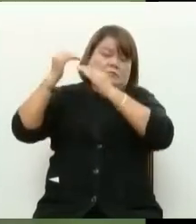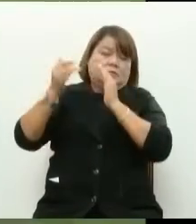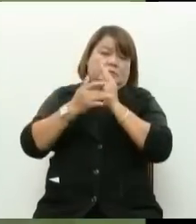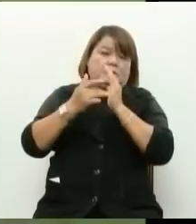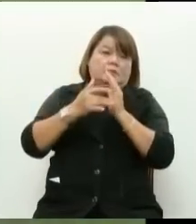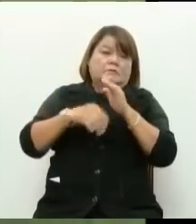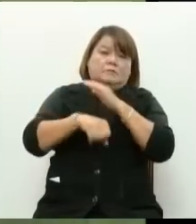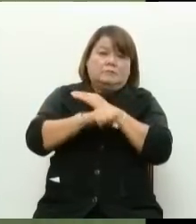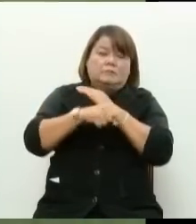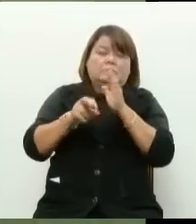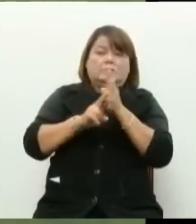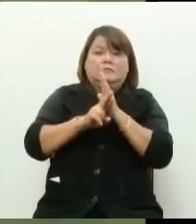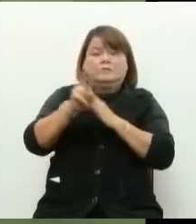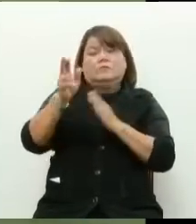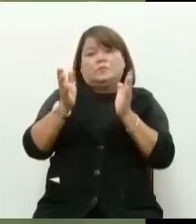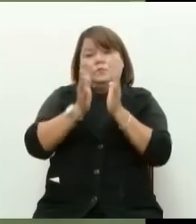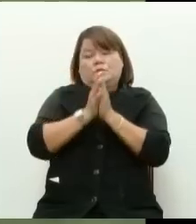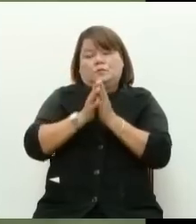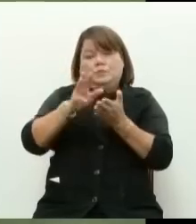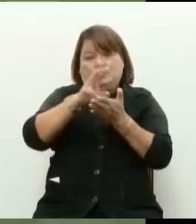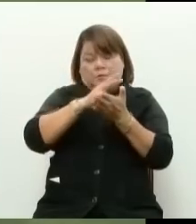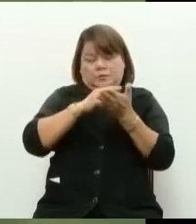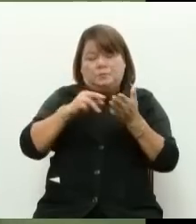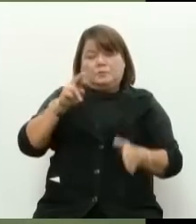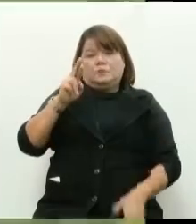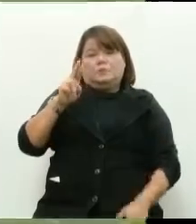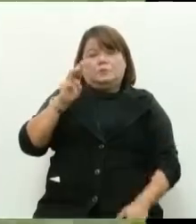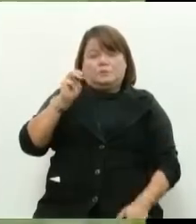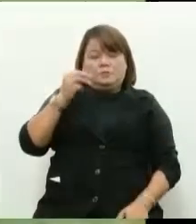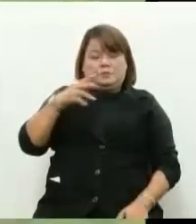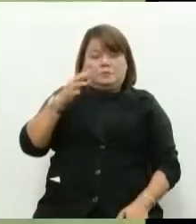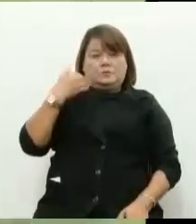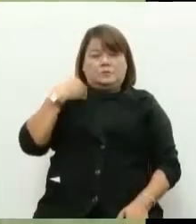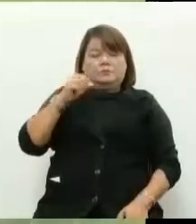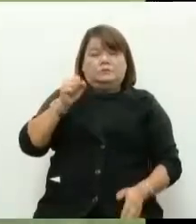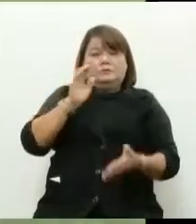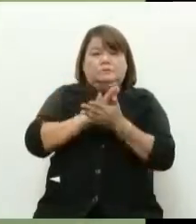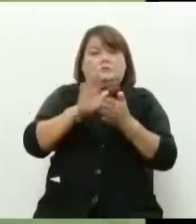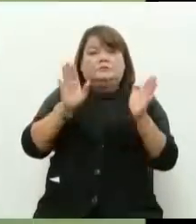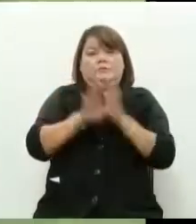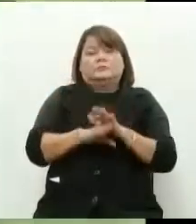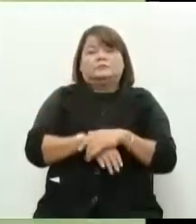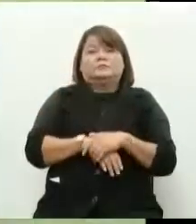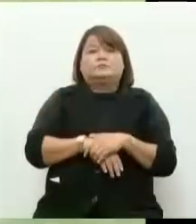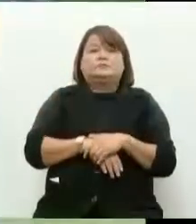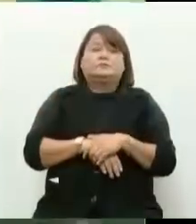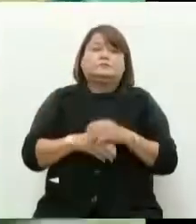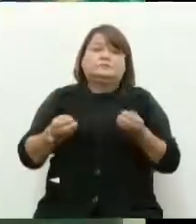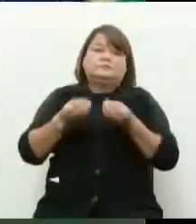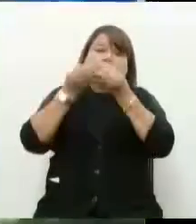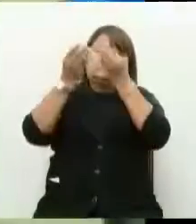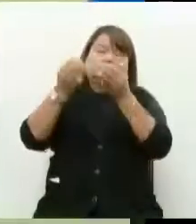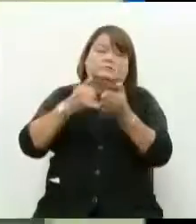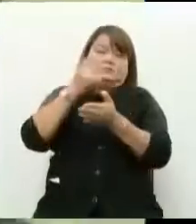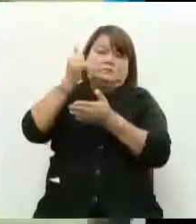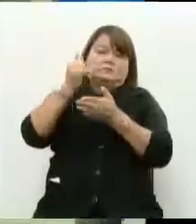ตบอลขั้นสูงร่วมกับมหาวิทยาลัยราชภัฏสงขลาในช่วงปิดภาคเรียนฤดูร้อนและส่งต่อเข้าสู่สโม